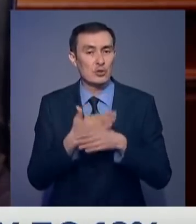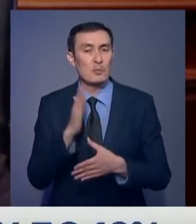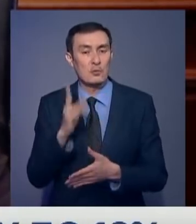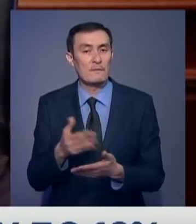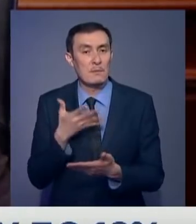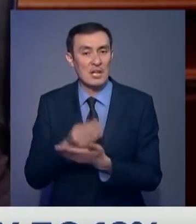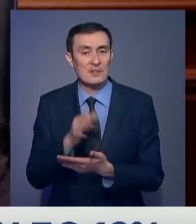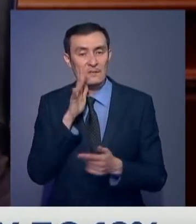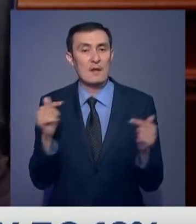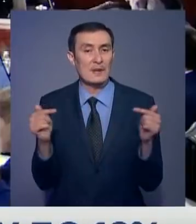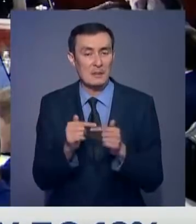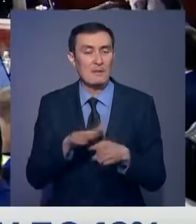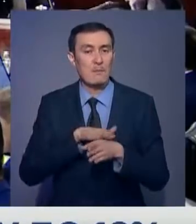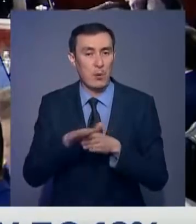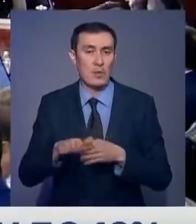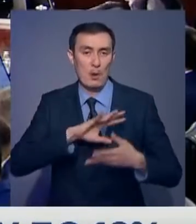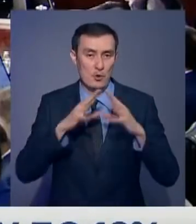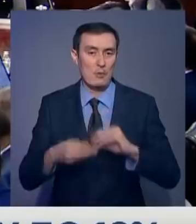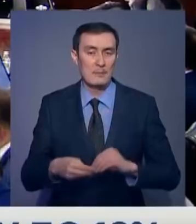выплачиваться своевременно и в полном объеме.